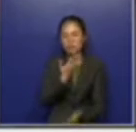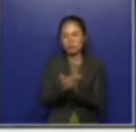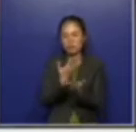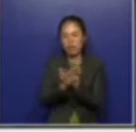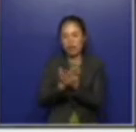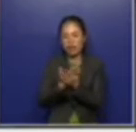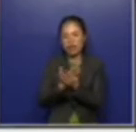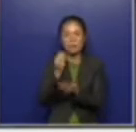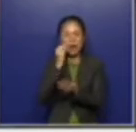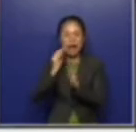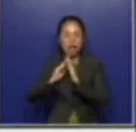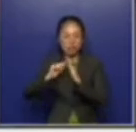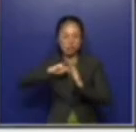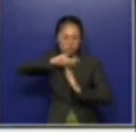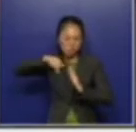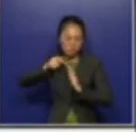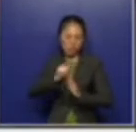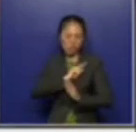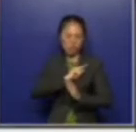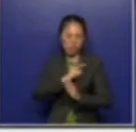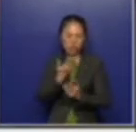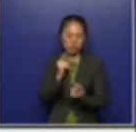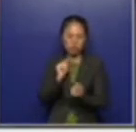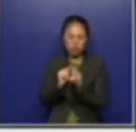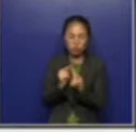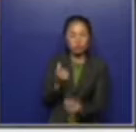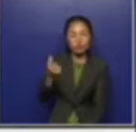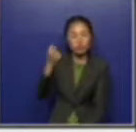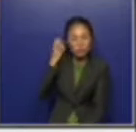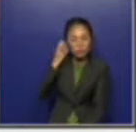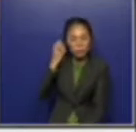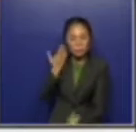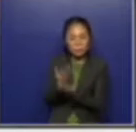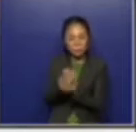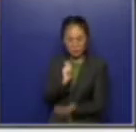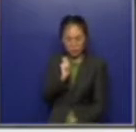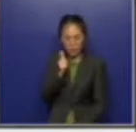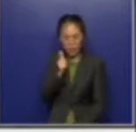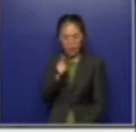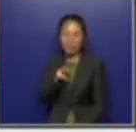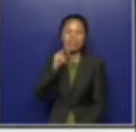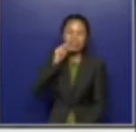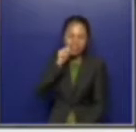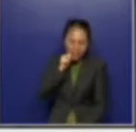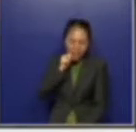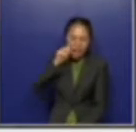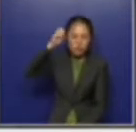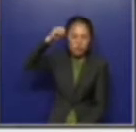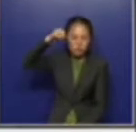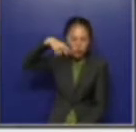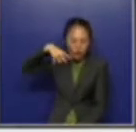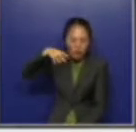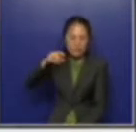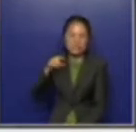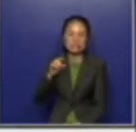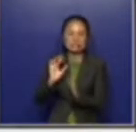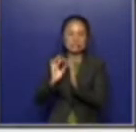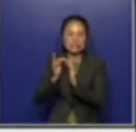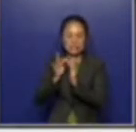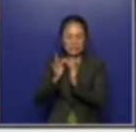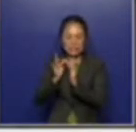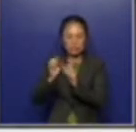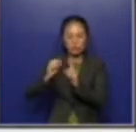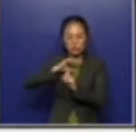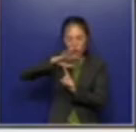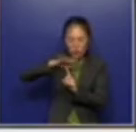งหมดครับค่าโทรศัพท์ผมจ่ายค่าน้ำค่าไฟค่าอินเทอร์เน็ต Wi-Fi ผมจ่ายครับ